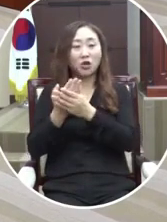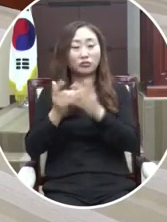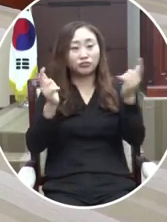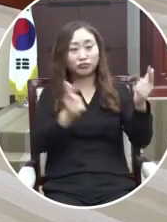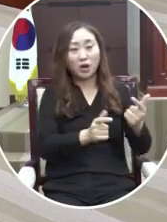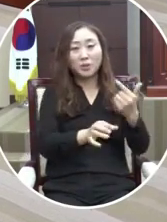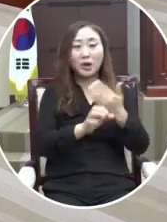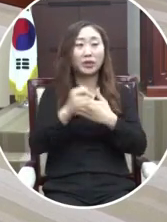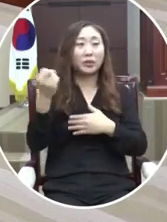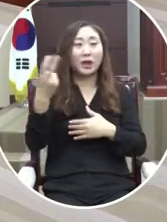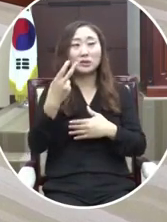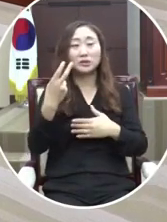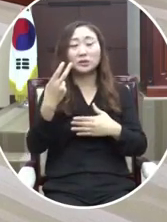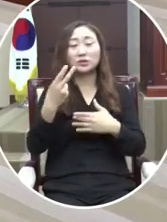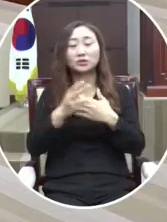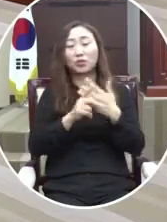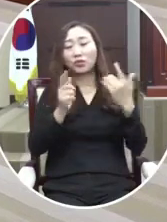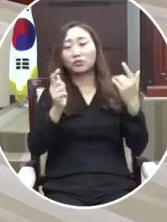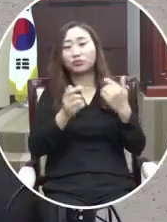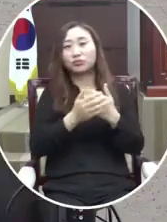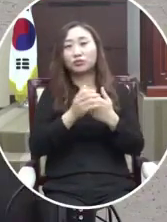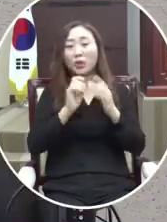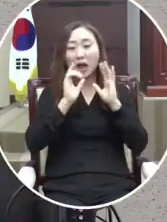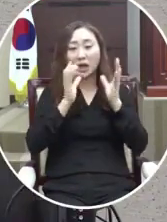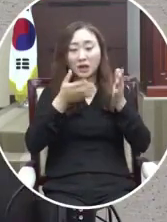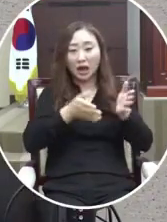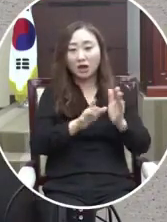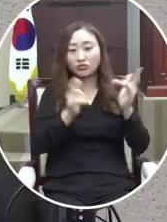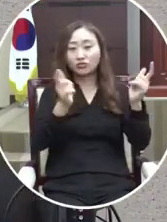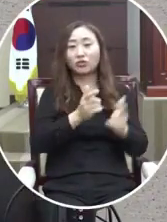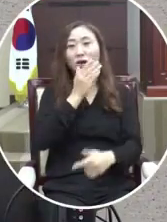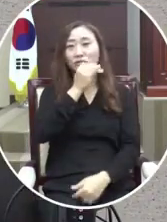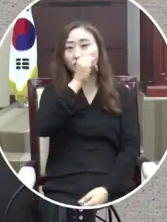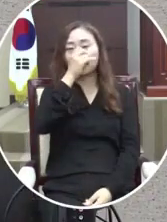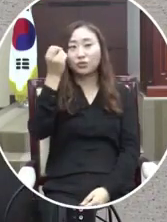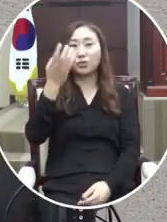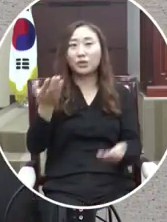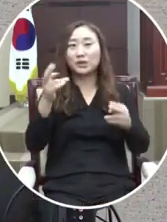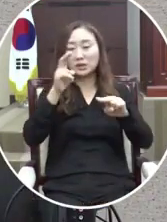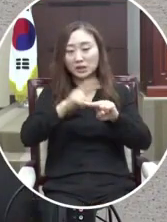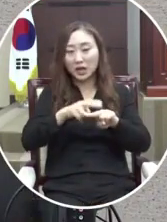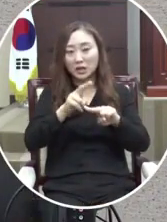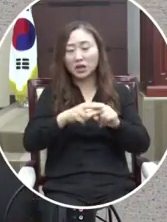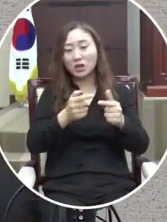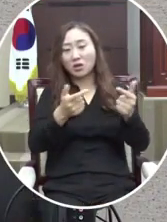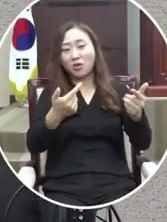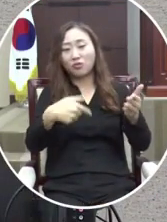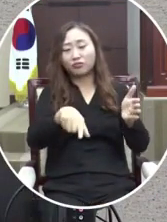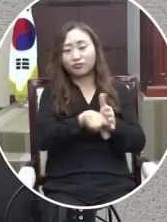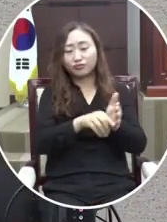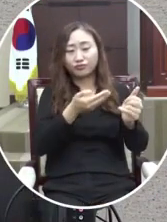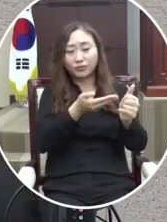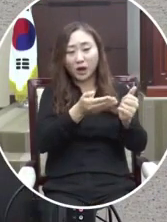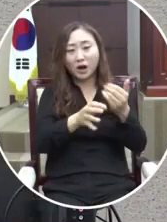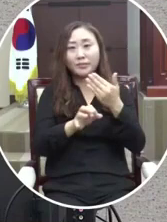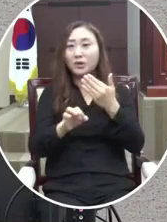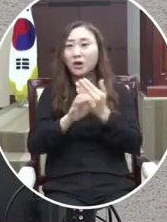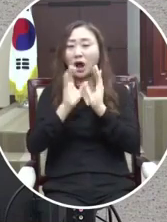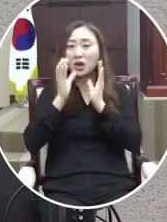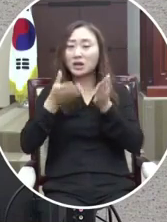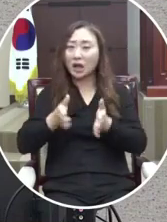지원이 줄어들면 다시 출산율이 떨어질 수 있습니다. 또한 일자리만으로 출산율 증가를 모두 해결할 수는